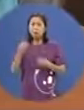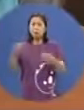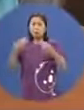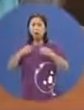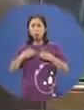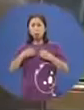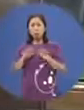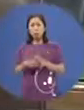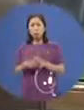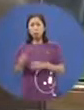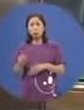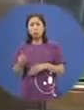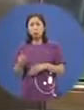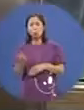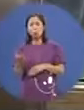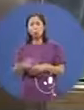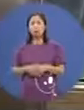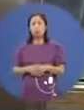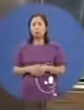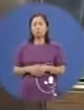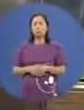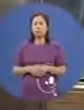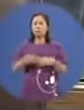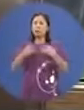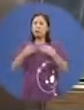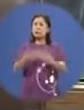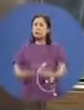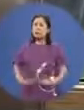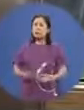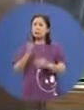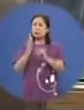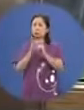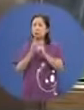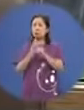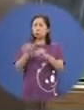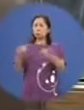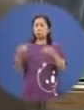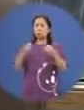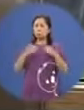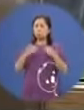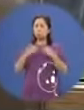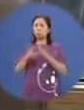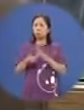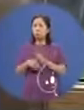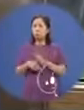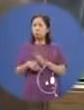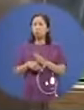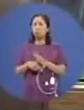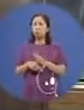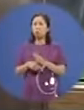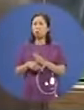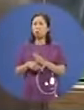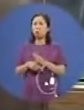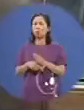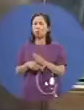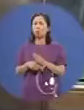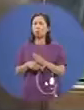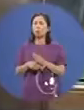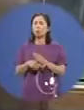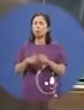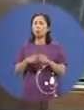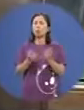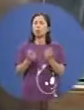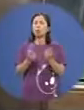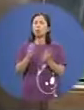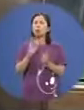響があるんでしょうか。 これはね、妊娠している時に、まあ、かかりますとね、 はい、 かなり高い確率で障害